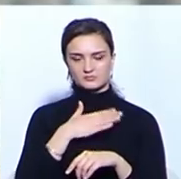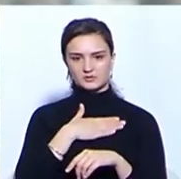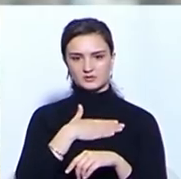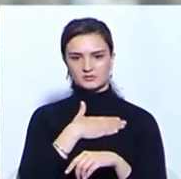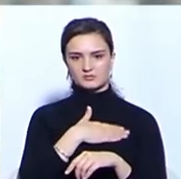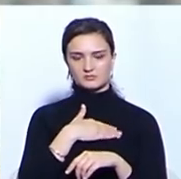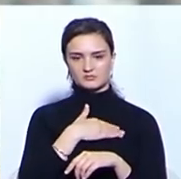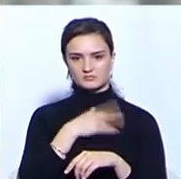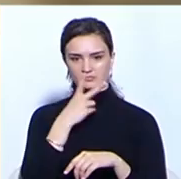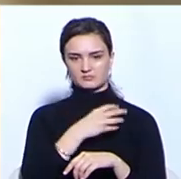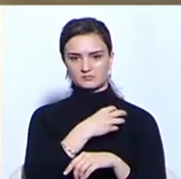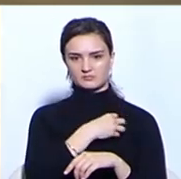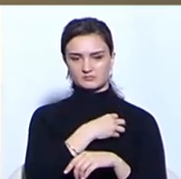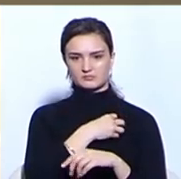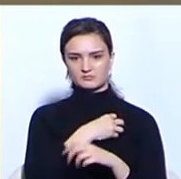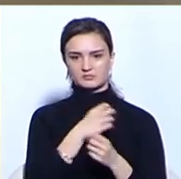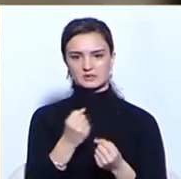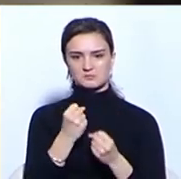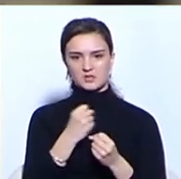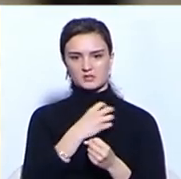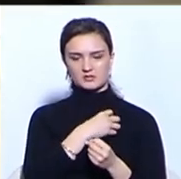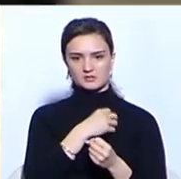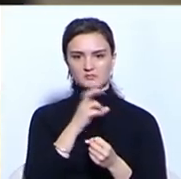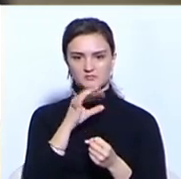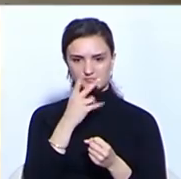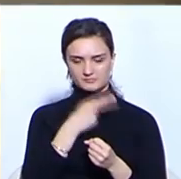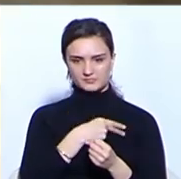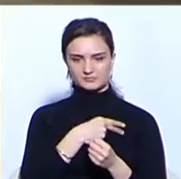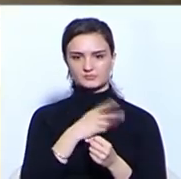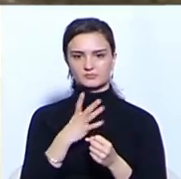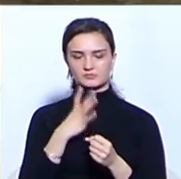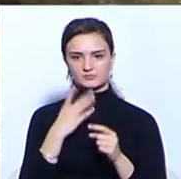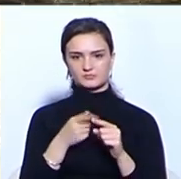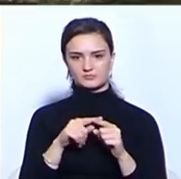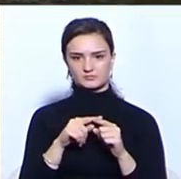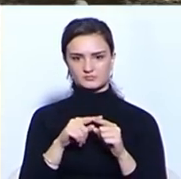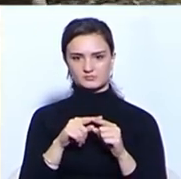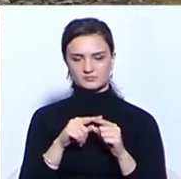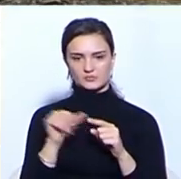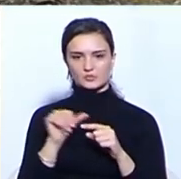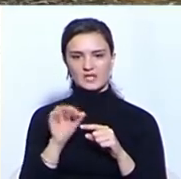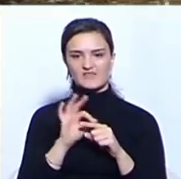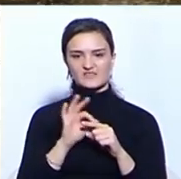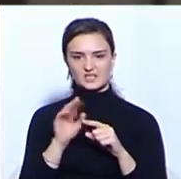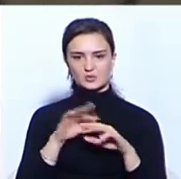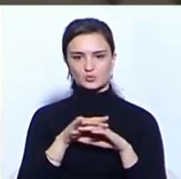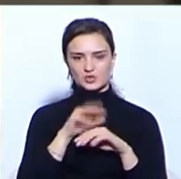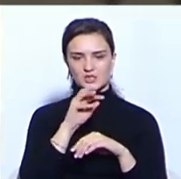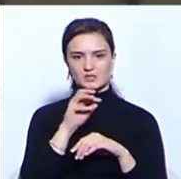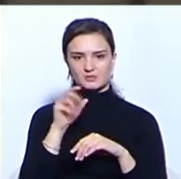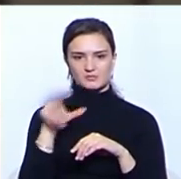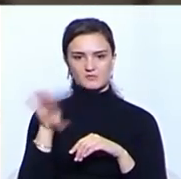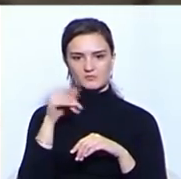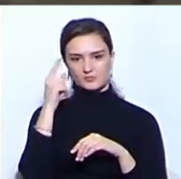კედლის ზედაპირზე შევამჩნია რაღაც პატარა სიმაგრე. ბიოფსიით აღმოჩნდა, რომ მქონდა ავთვისებიანი უჯრედები. ყოველთვის ადამიანები ვართ ისეთები,